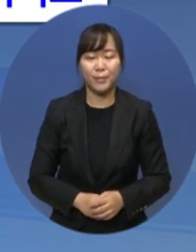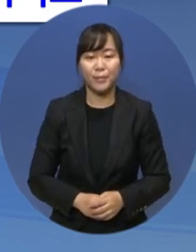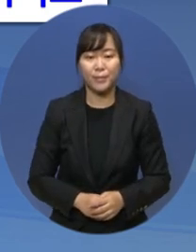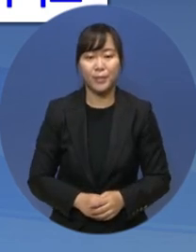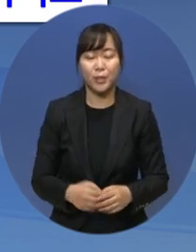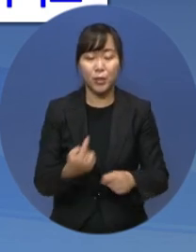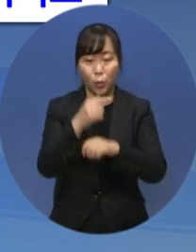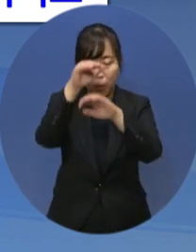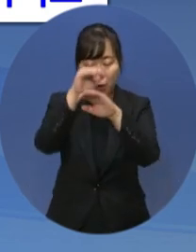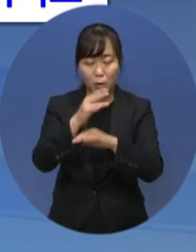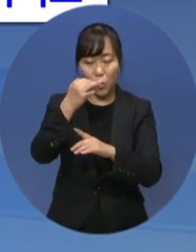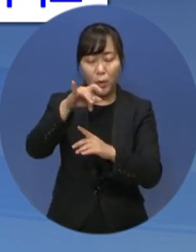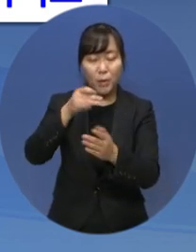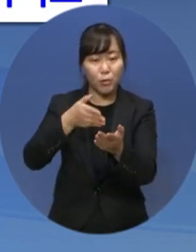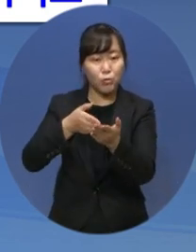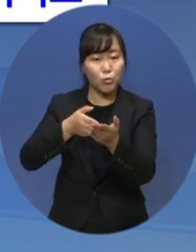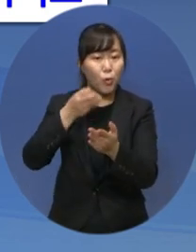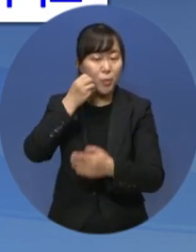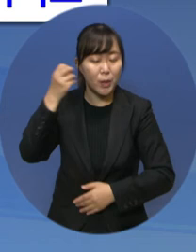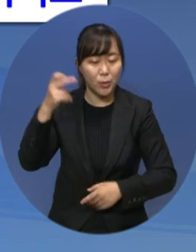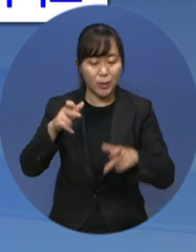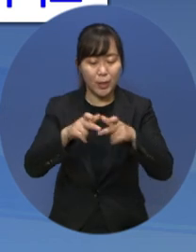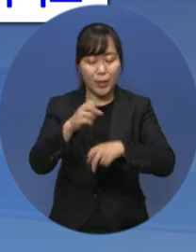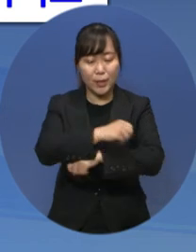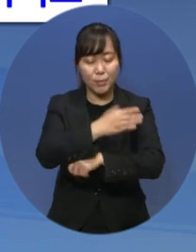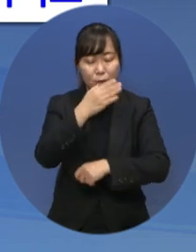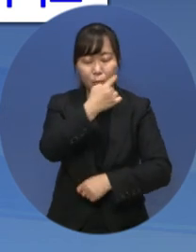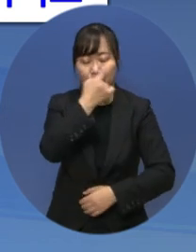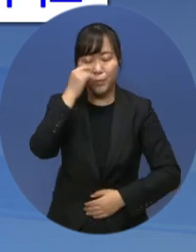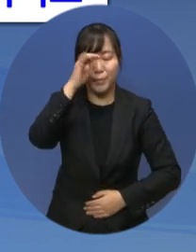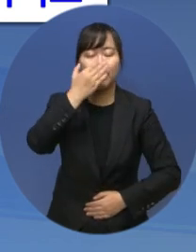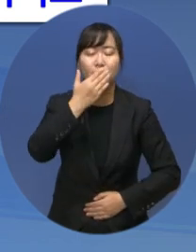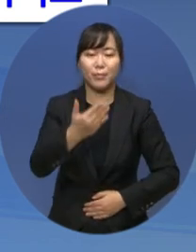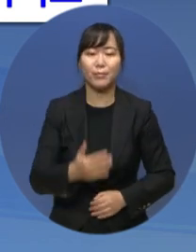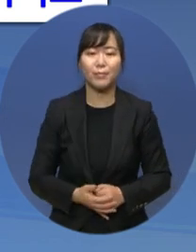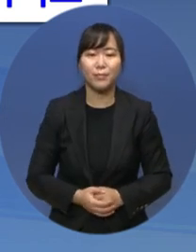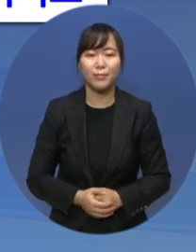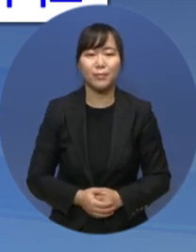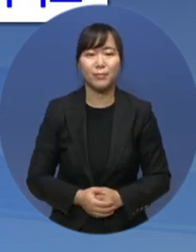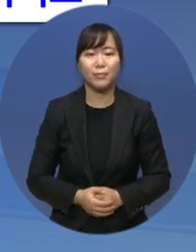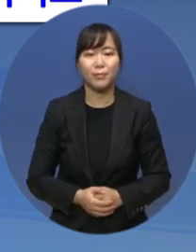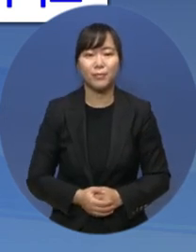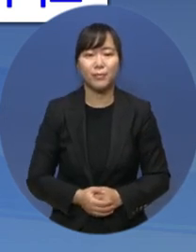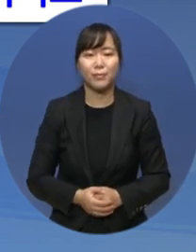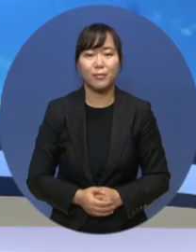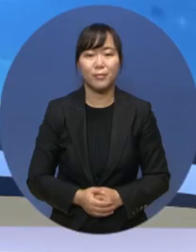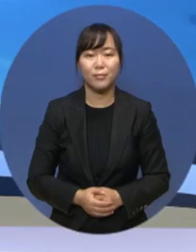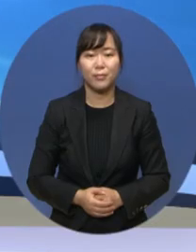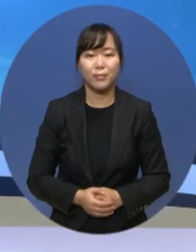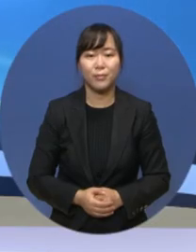이 밖에 자세한 소식은 웰페어뉴스 홈페이지와 장애인신문에서 확인할 수 있습니다.